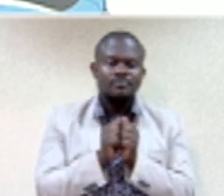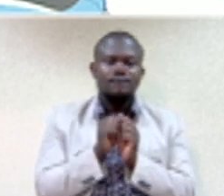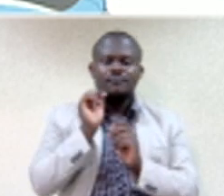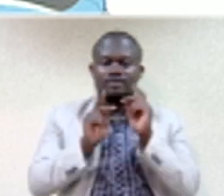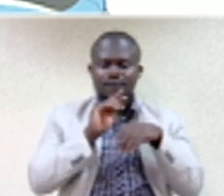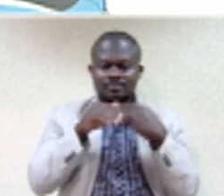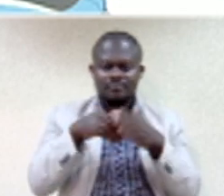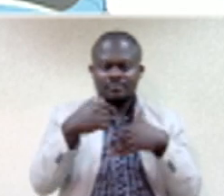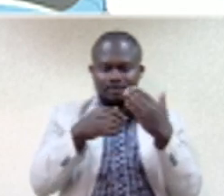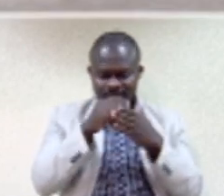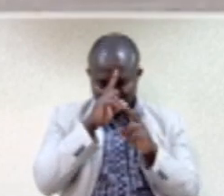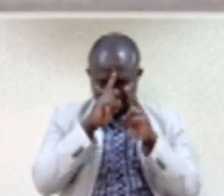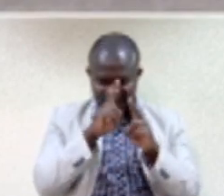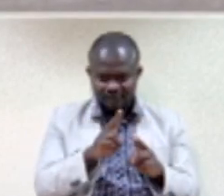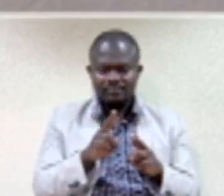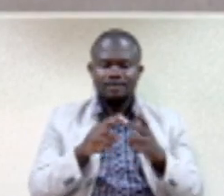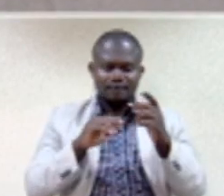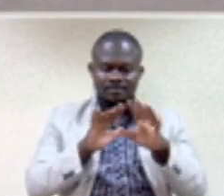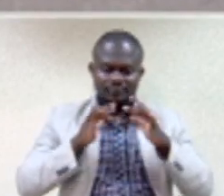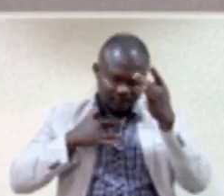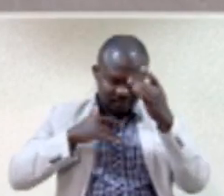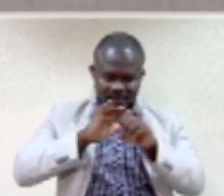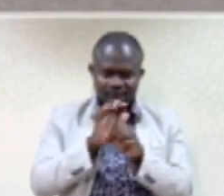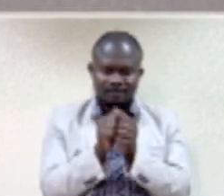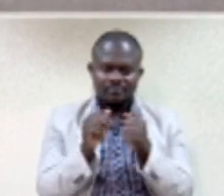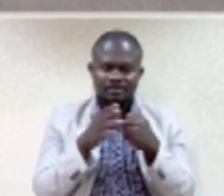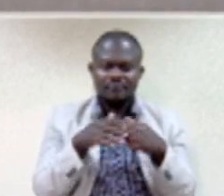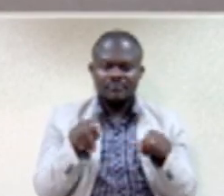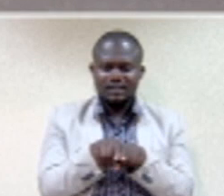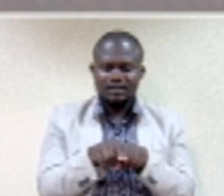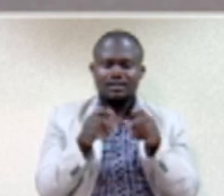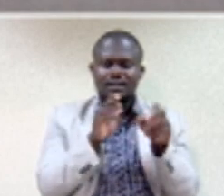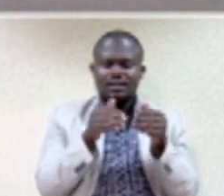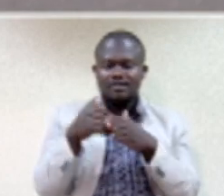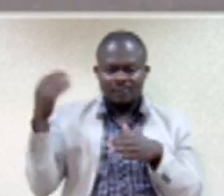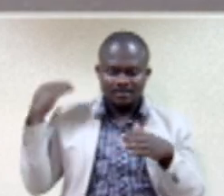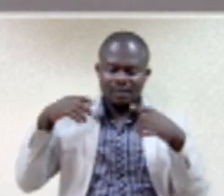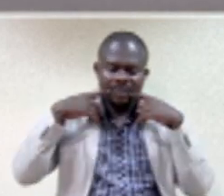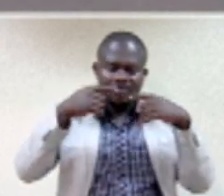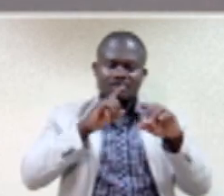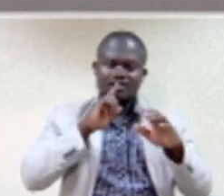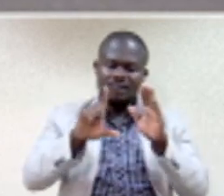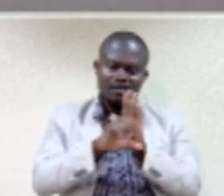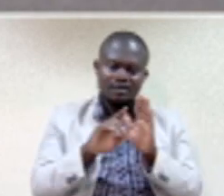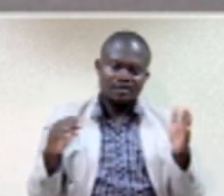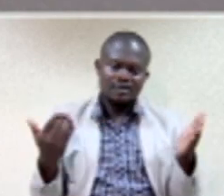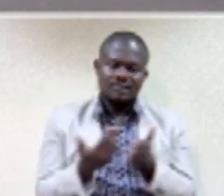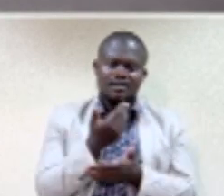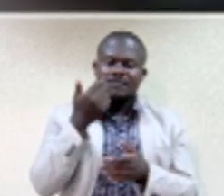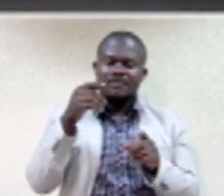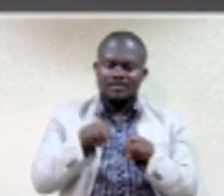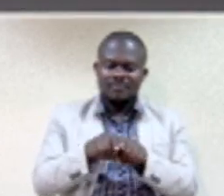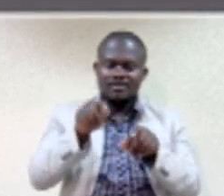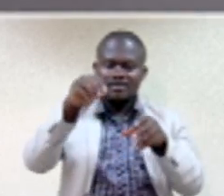Abaturage bakomeje kubahiriza ingamba zo kwirinda icyorezo cya COVID-19 nkuko nubundi haherutse gusohoka amabwiriza amashya nk'abarema